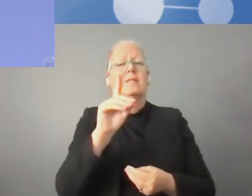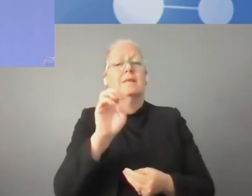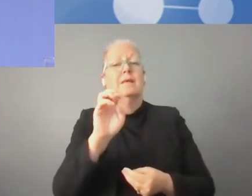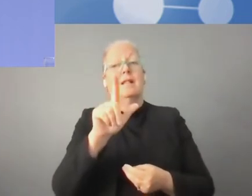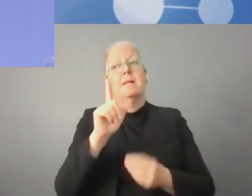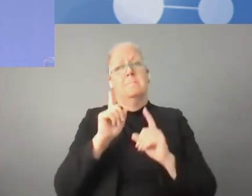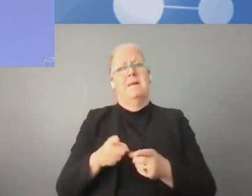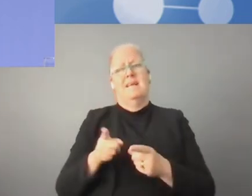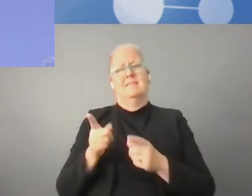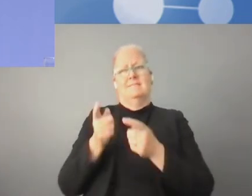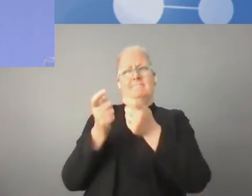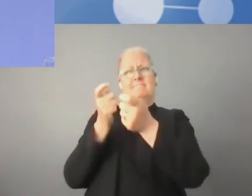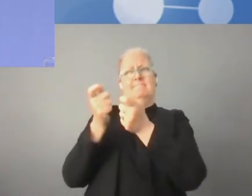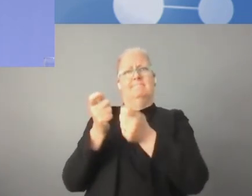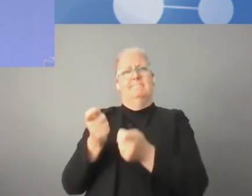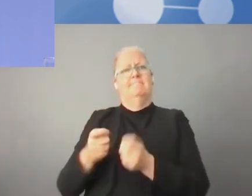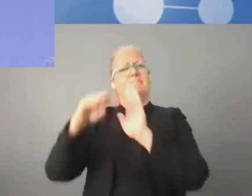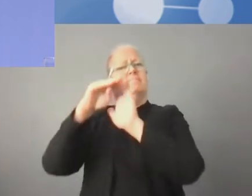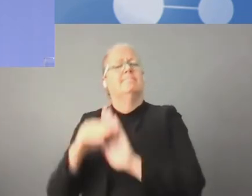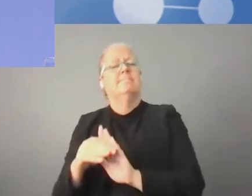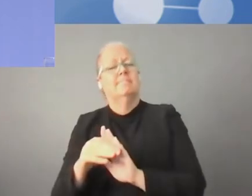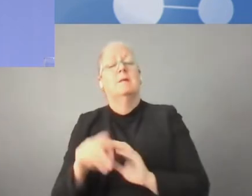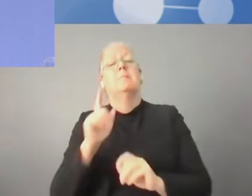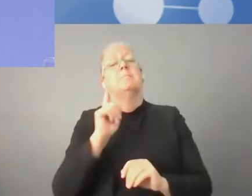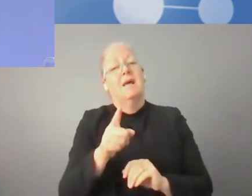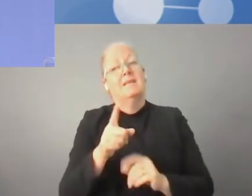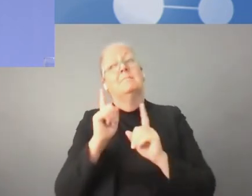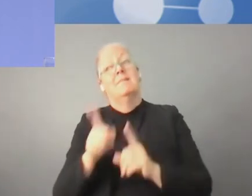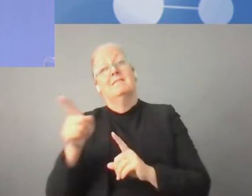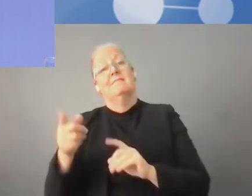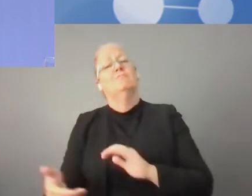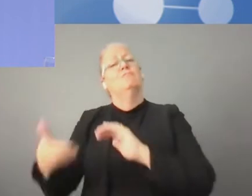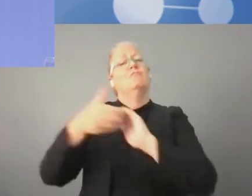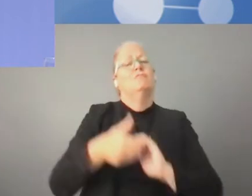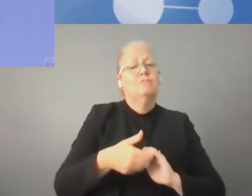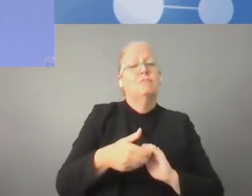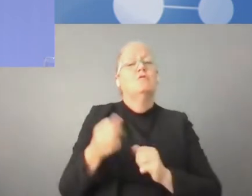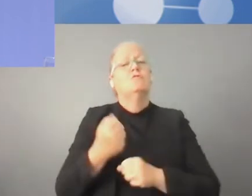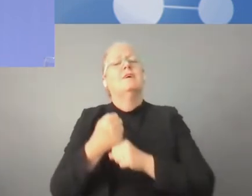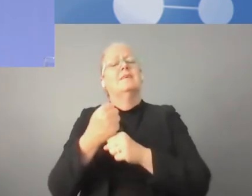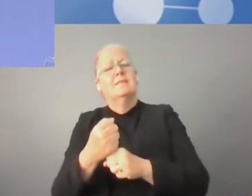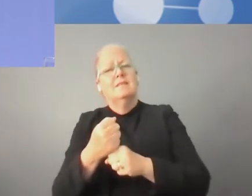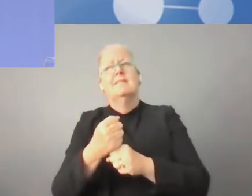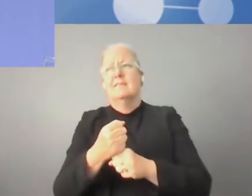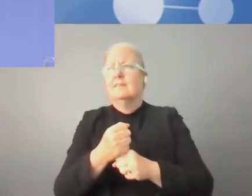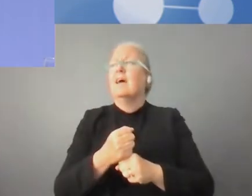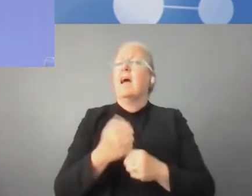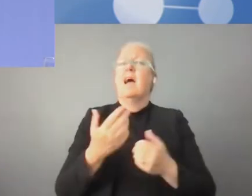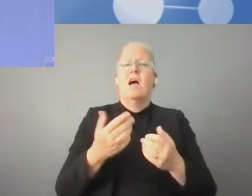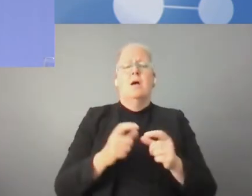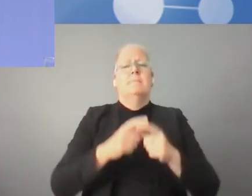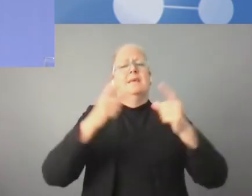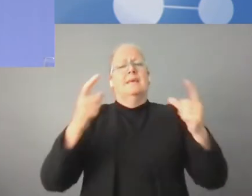这就是一些企业家允许在他们的平台上发表这些虚假信息。所以我觉